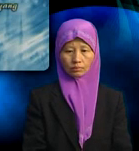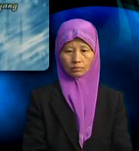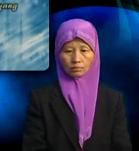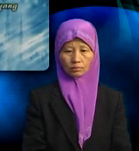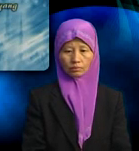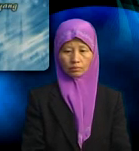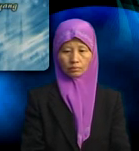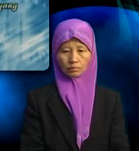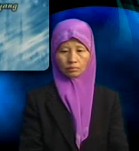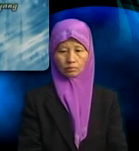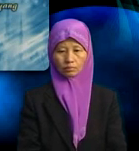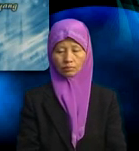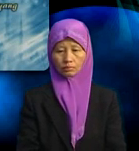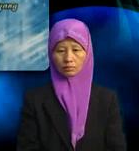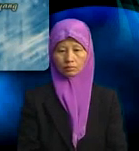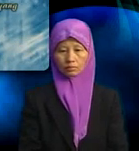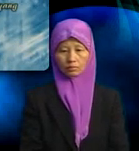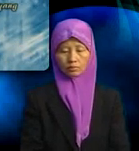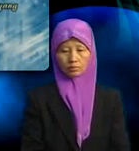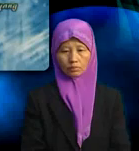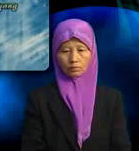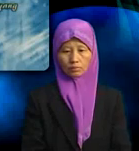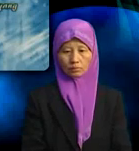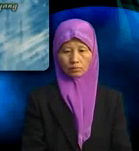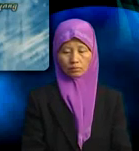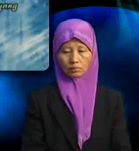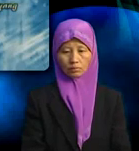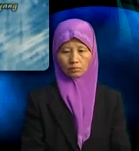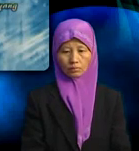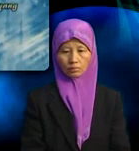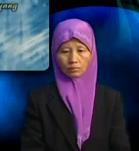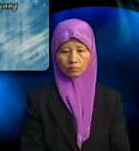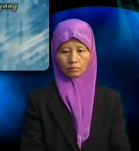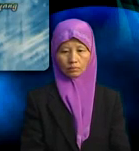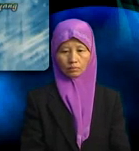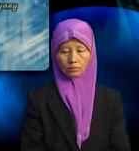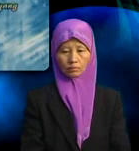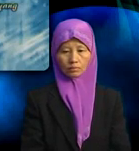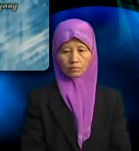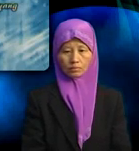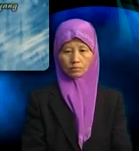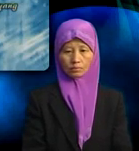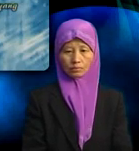batu atau batu yang mempunyai 3 penjuru.